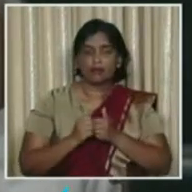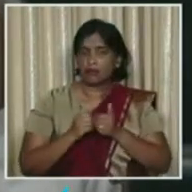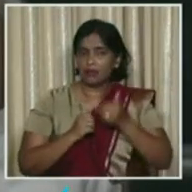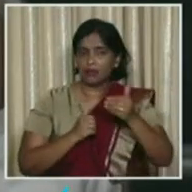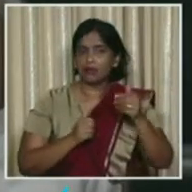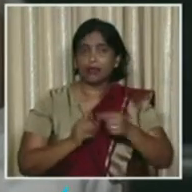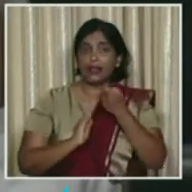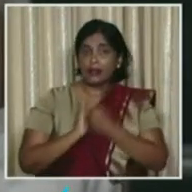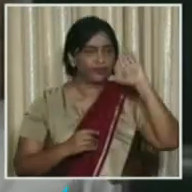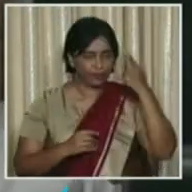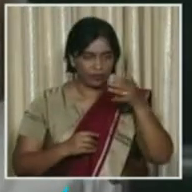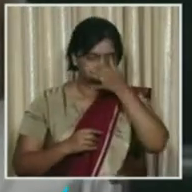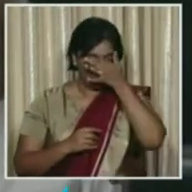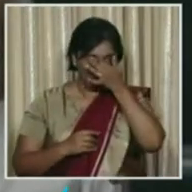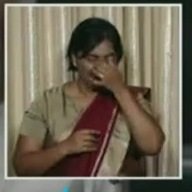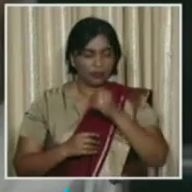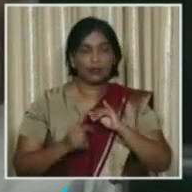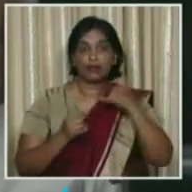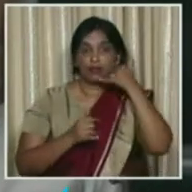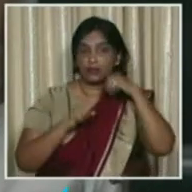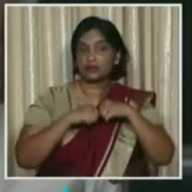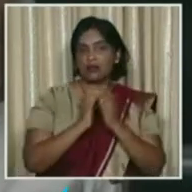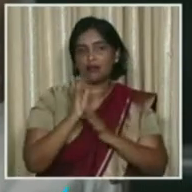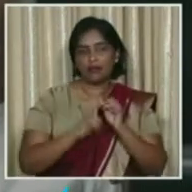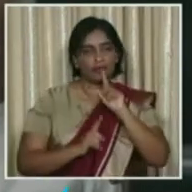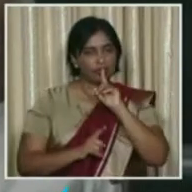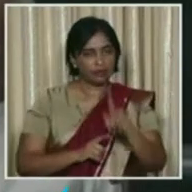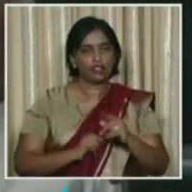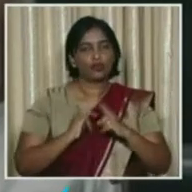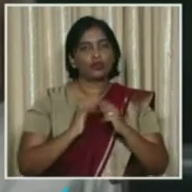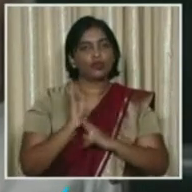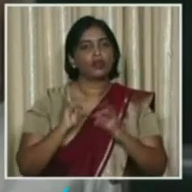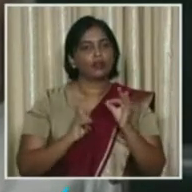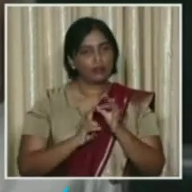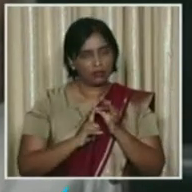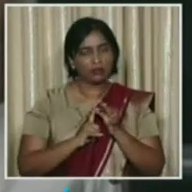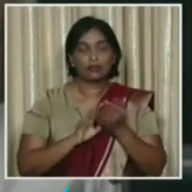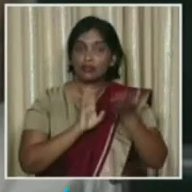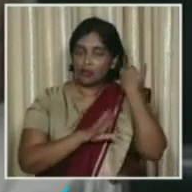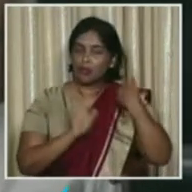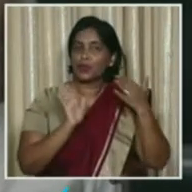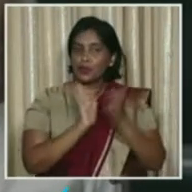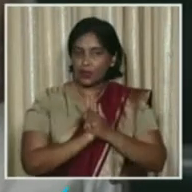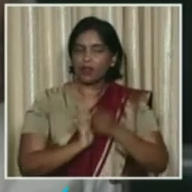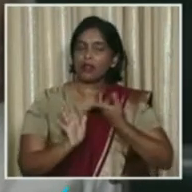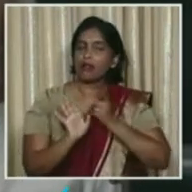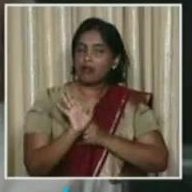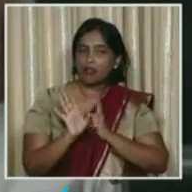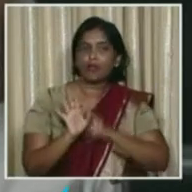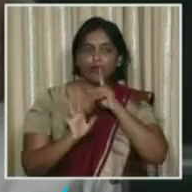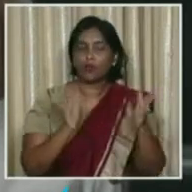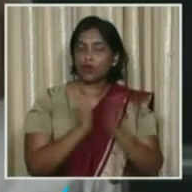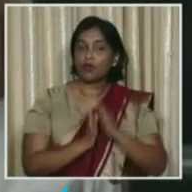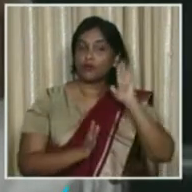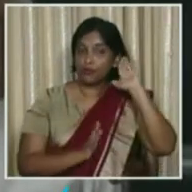මේ කොන්දේසි ඒ කොන්දේසි ඒව බෑ. අපේ සජබේ මන්ත්‍රීවරුන්ටත් කියන්න එක්සත් ජාතික පක්ෂ හිටුවේ කාලේ ඉඳන් අපි හැම වෙලේම කිව්වා IMF